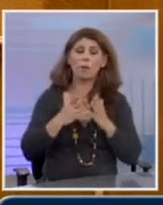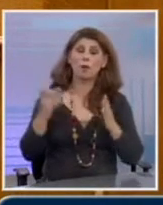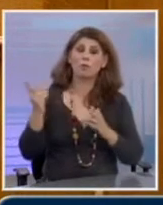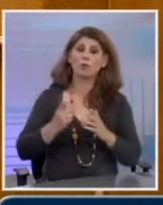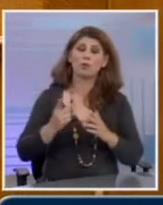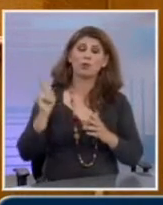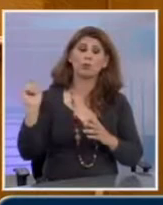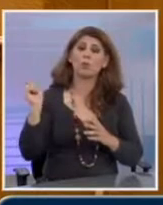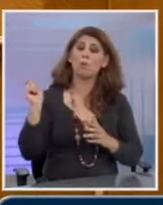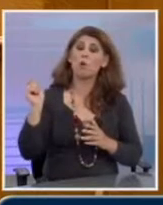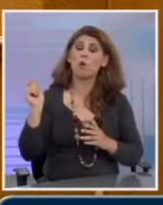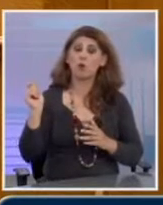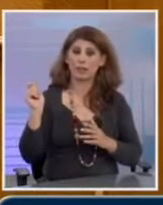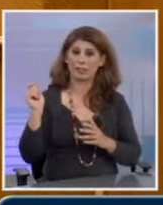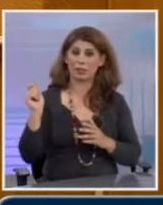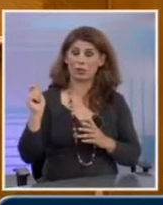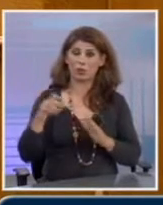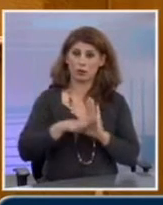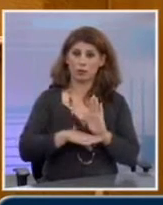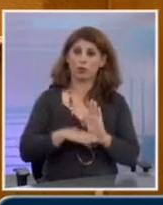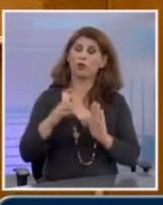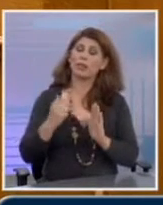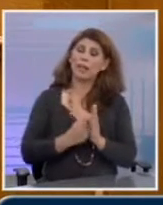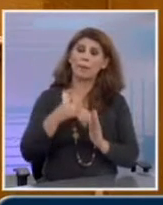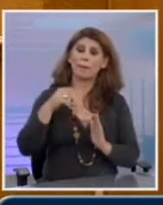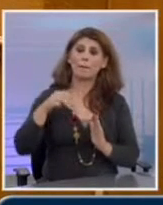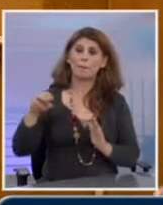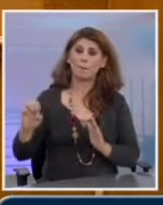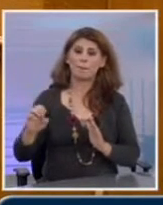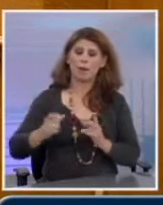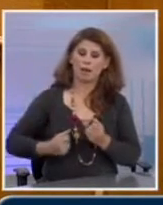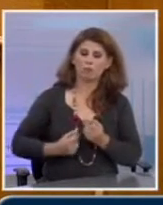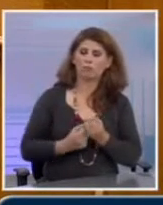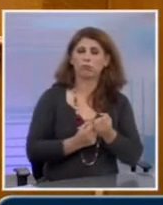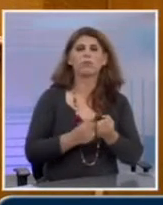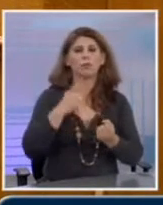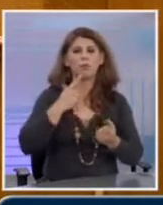και των μηντιακών του υποστηλωμάτων που αναπαράγουν αυτή τη συζήτηση αυτές τις μέρες.